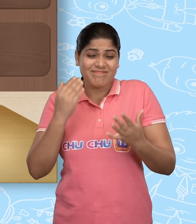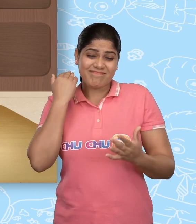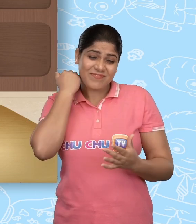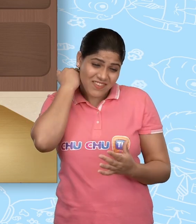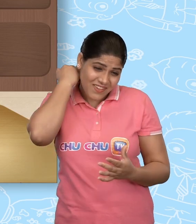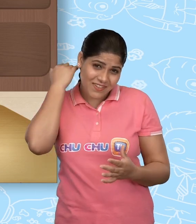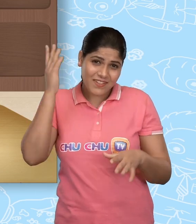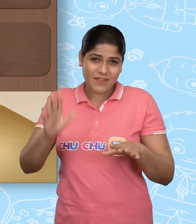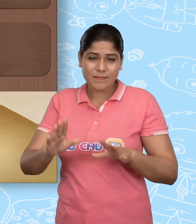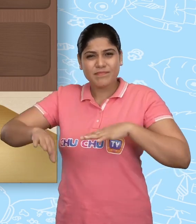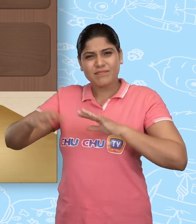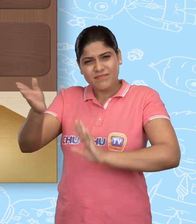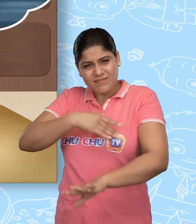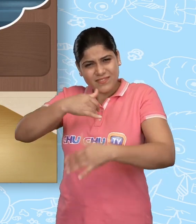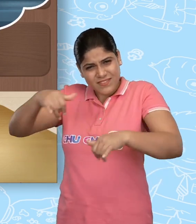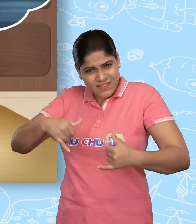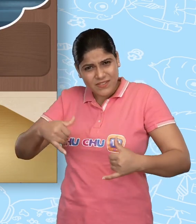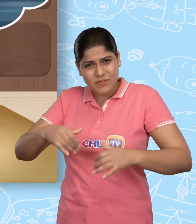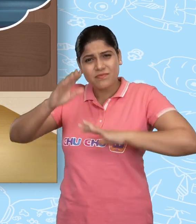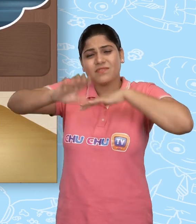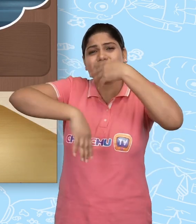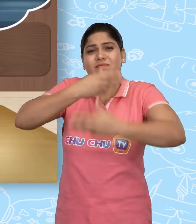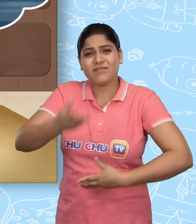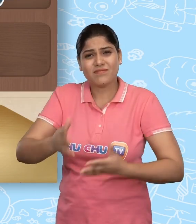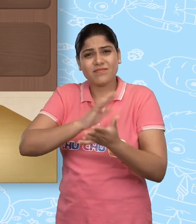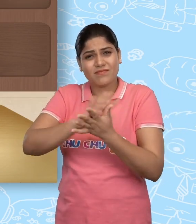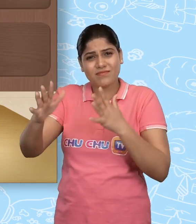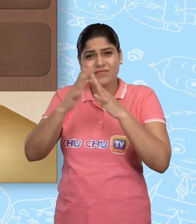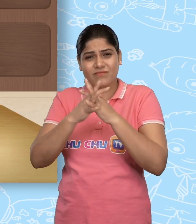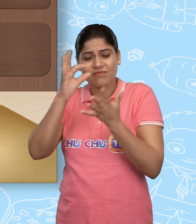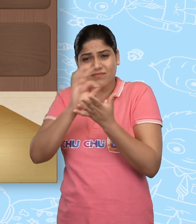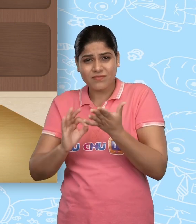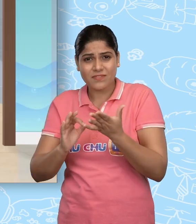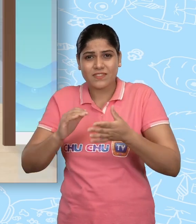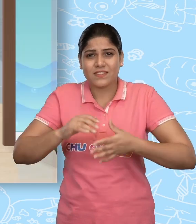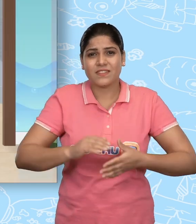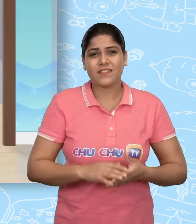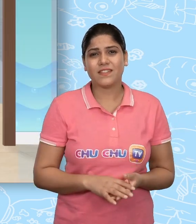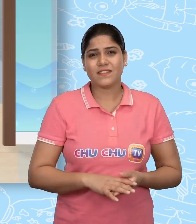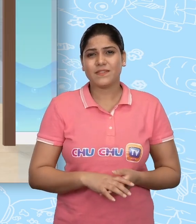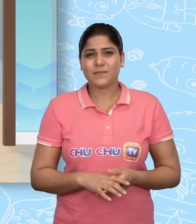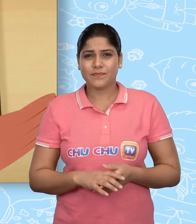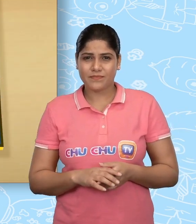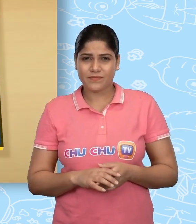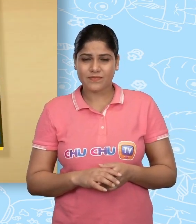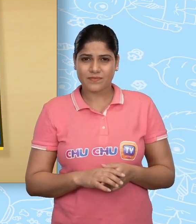होमवर्क कितना बोरिंग है, पहले मैं खेल लेता हूँ फिर अपना होमवर्क करूँगा।